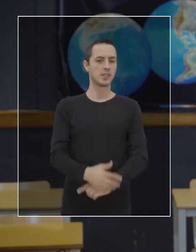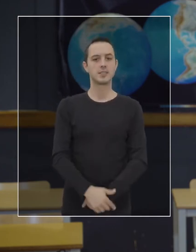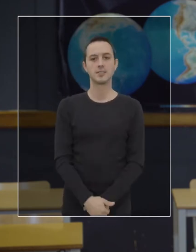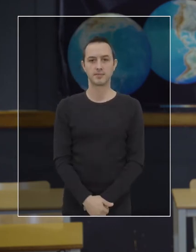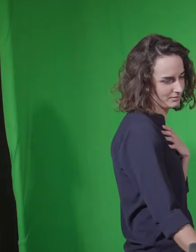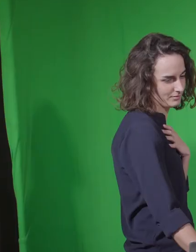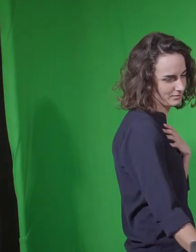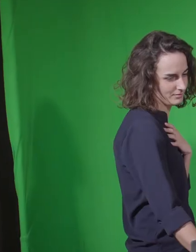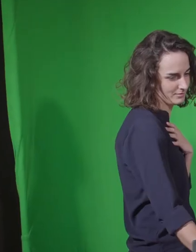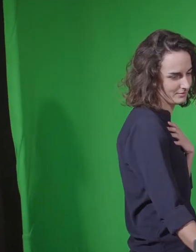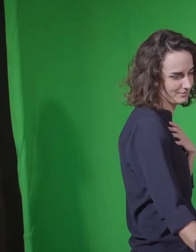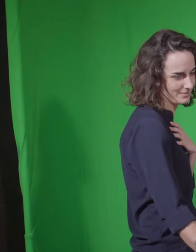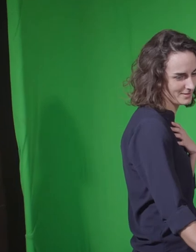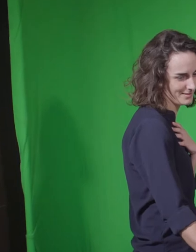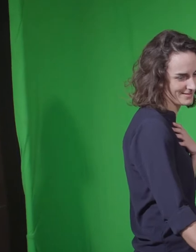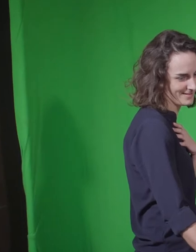ou inversement.